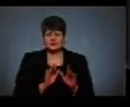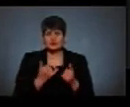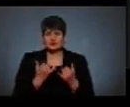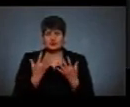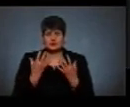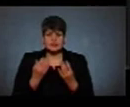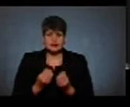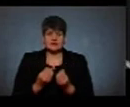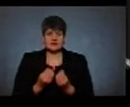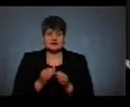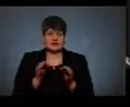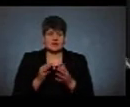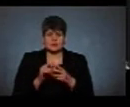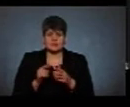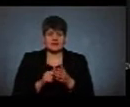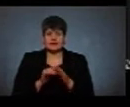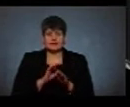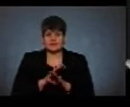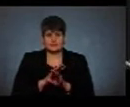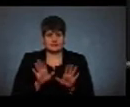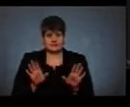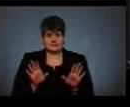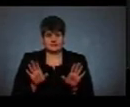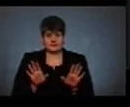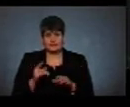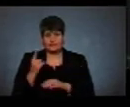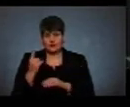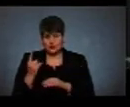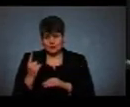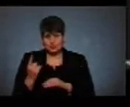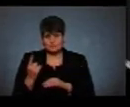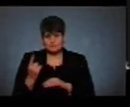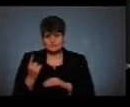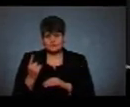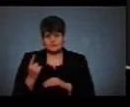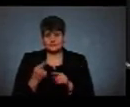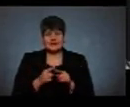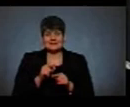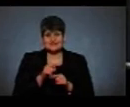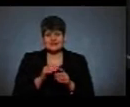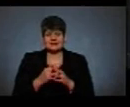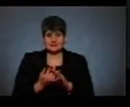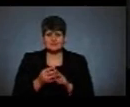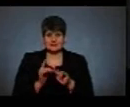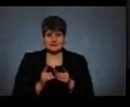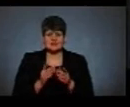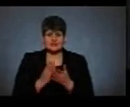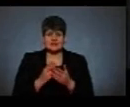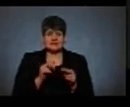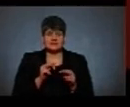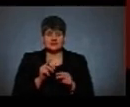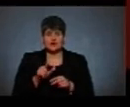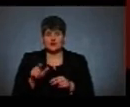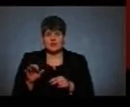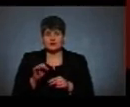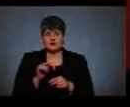сьогоднішній день жодних питань не виникало, хоча в одному з цих сіл дійсно є свідчення людей про те,